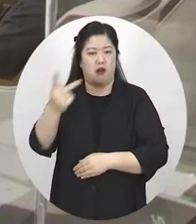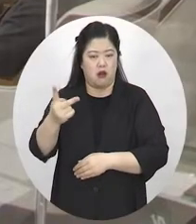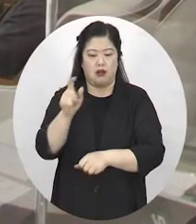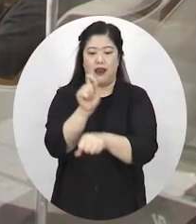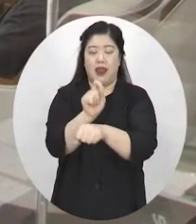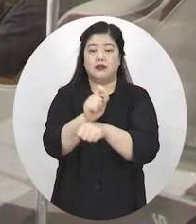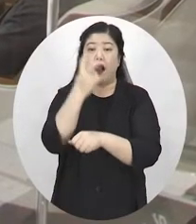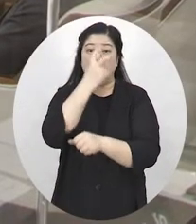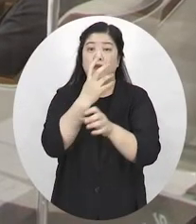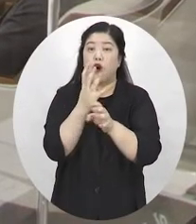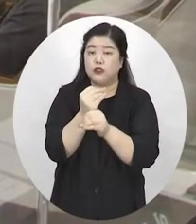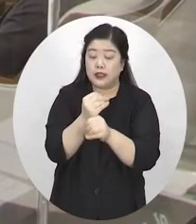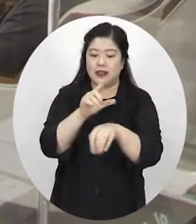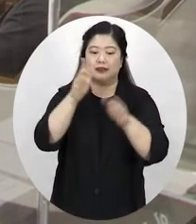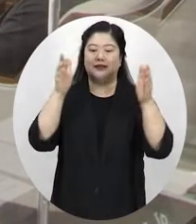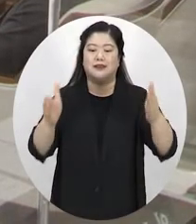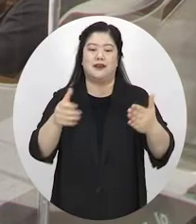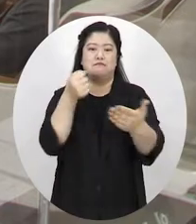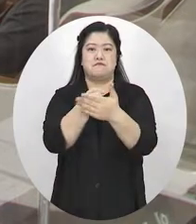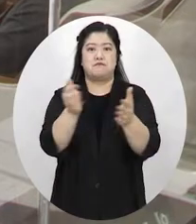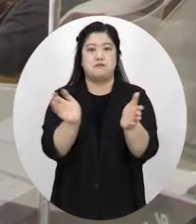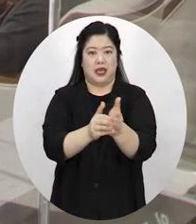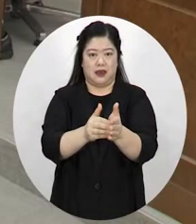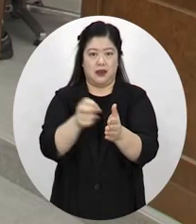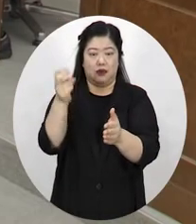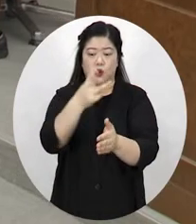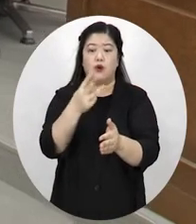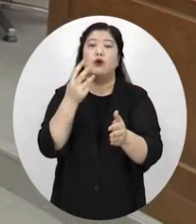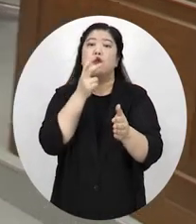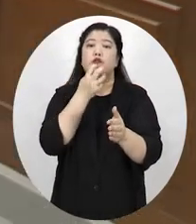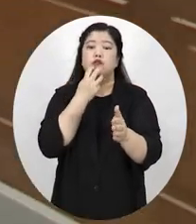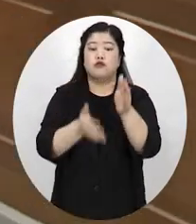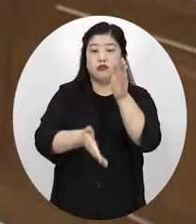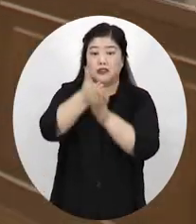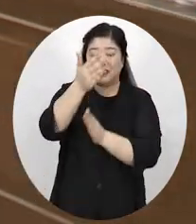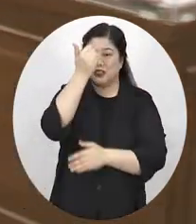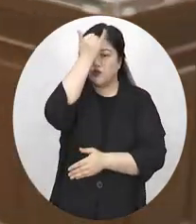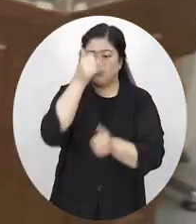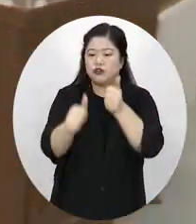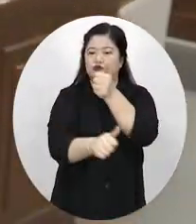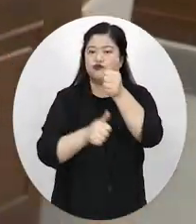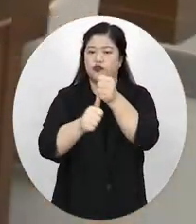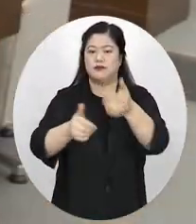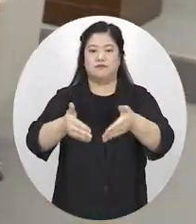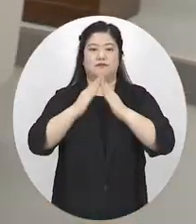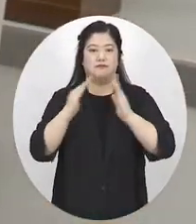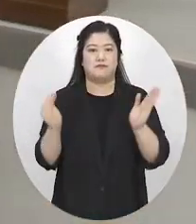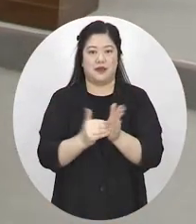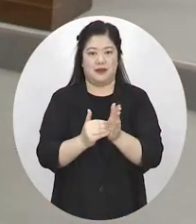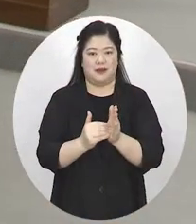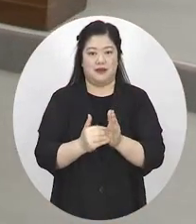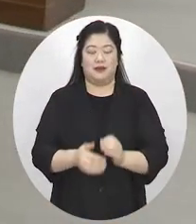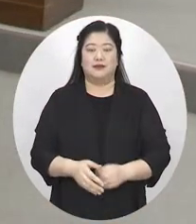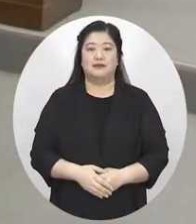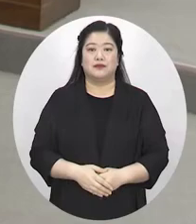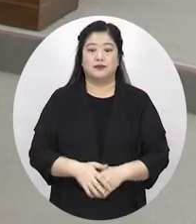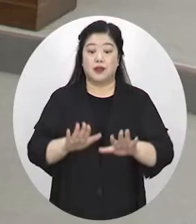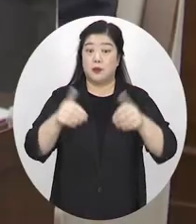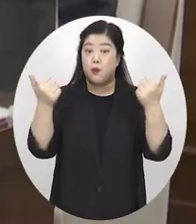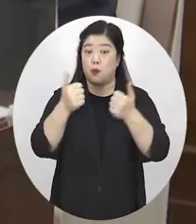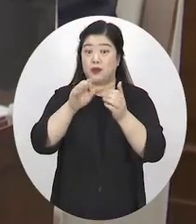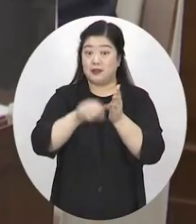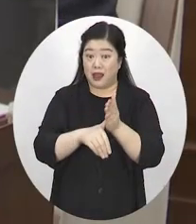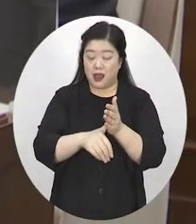집회일 변경과 행정사무감사 시기 및 기간을 결정하고 서울특별시 강서구의회 윤리특별위원회도